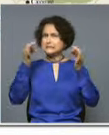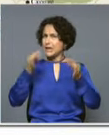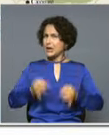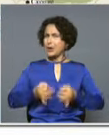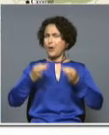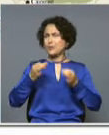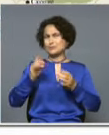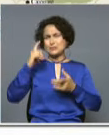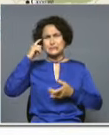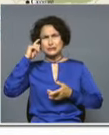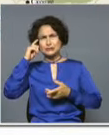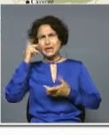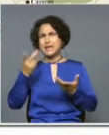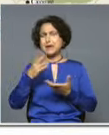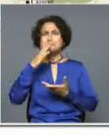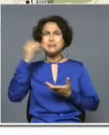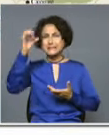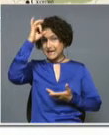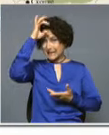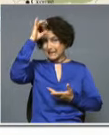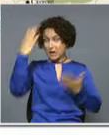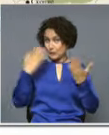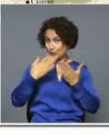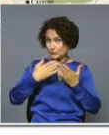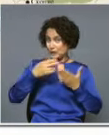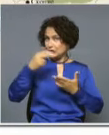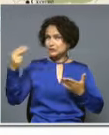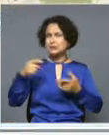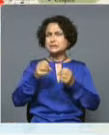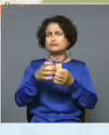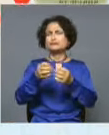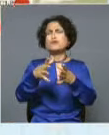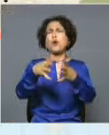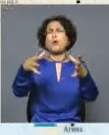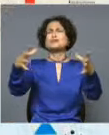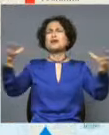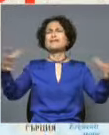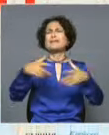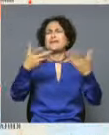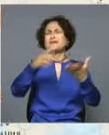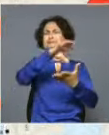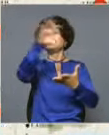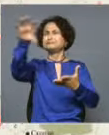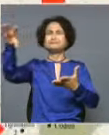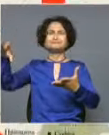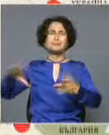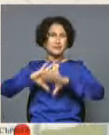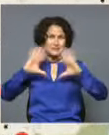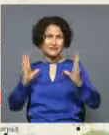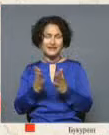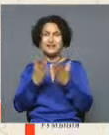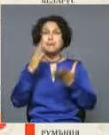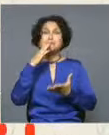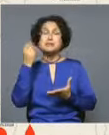играят българските неделни училища. Те се множат в всички страни. И българският език се